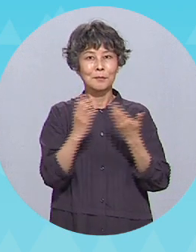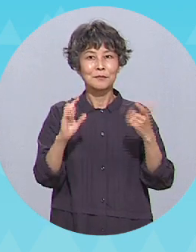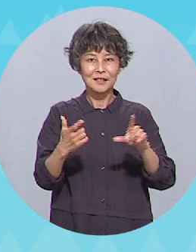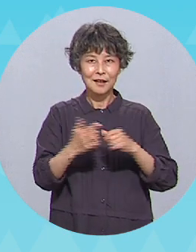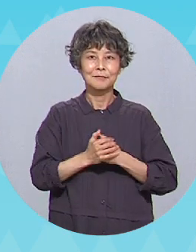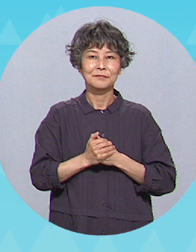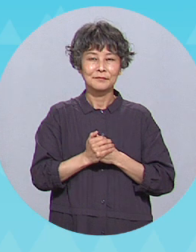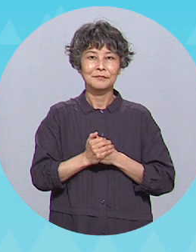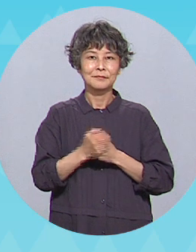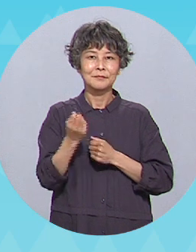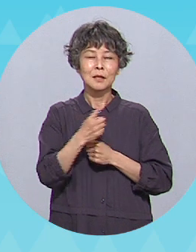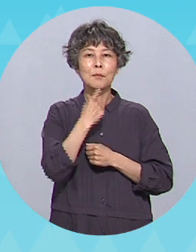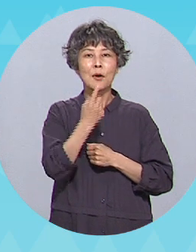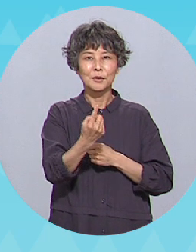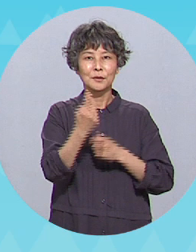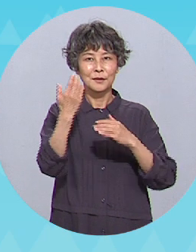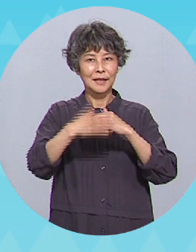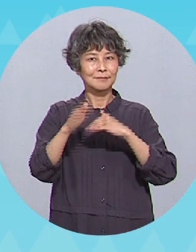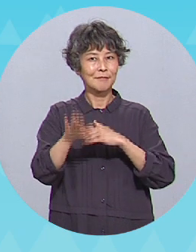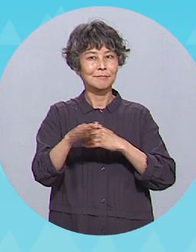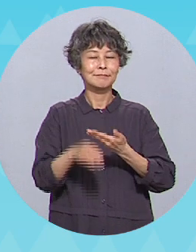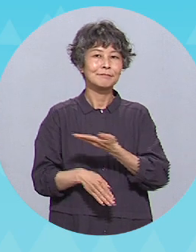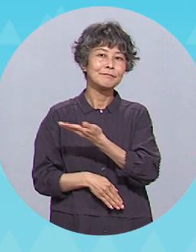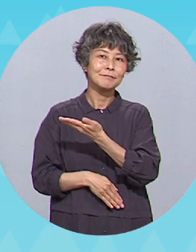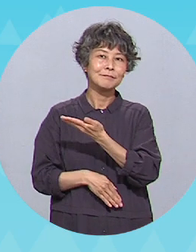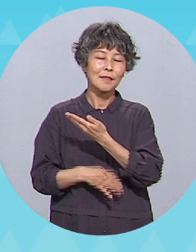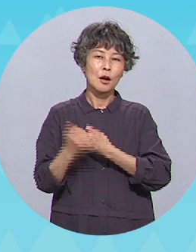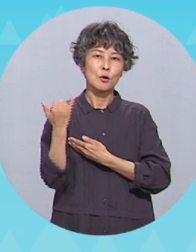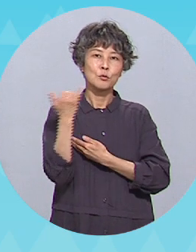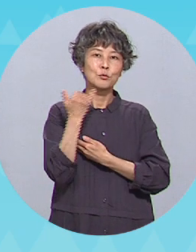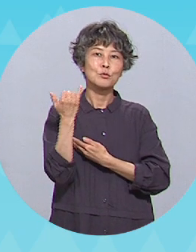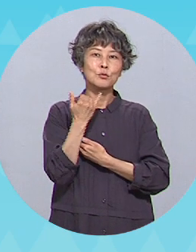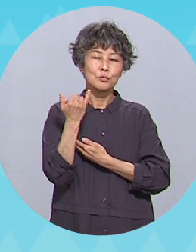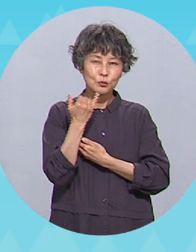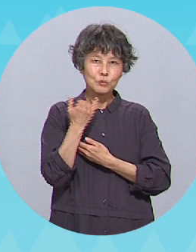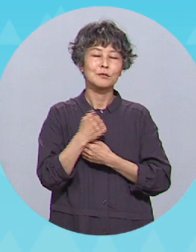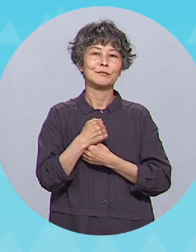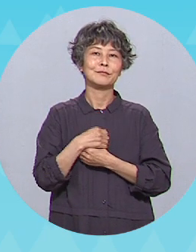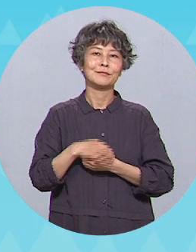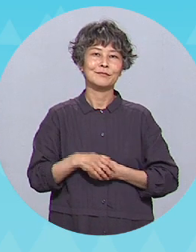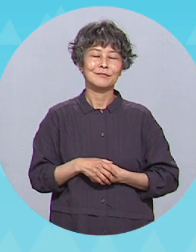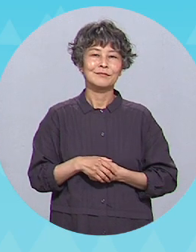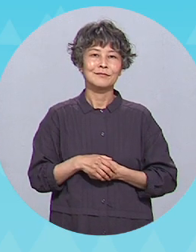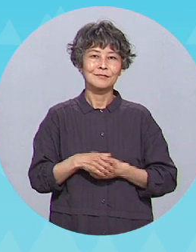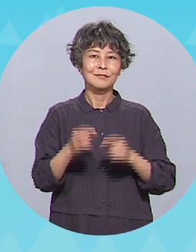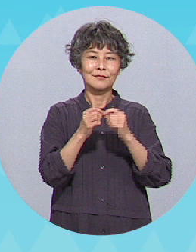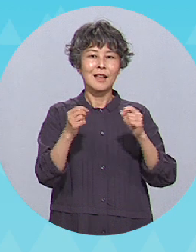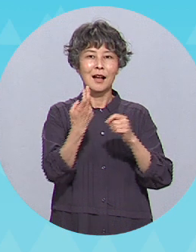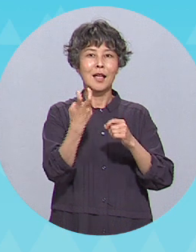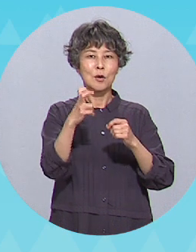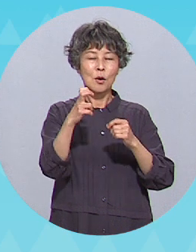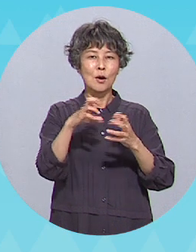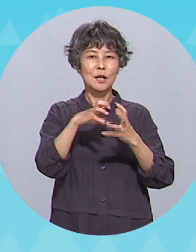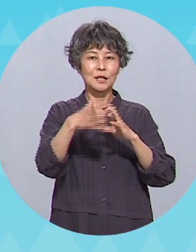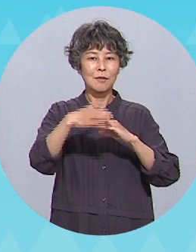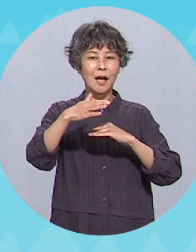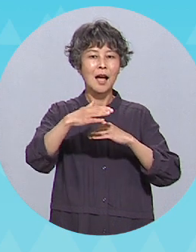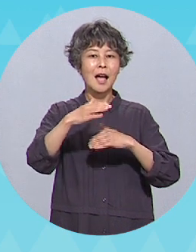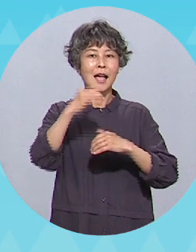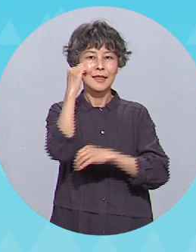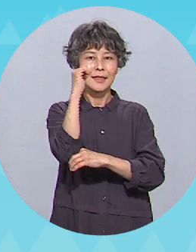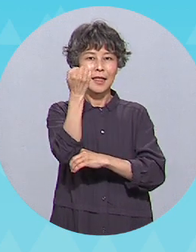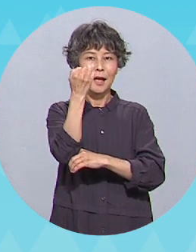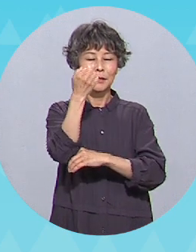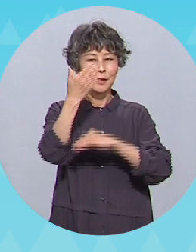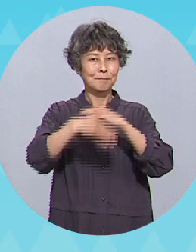ね。そしてもう1枚、こちらはご夫婦での1枚ということで、長瀞の岩畳で撮影した